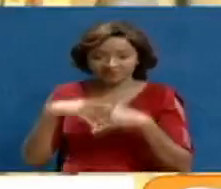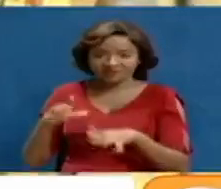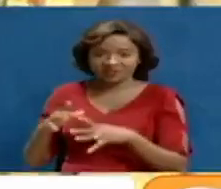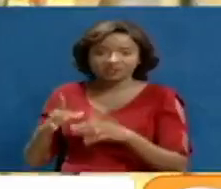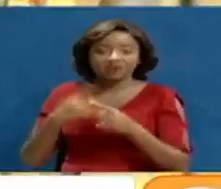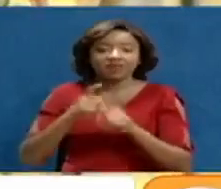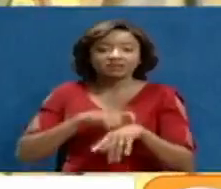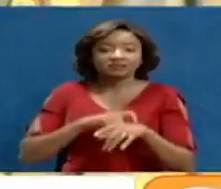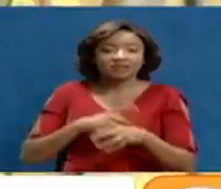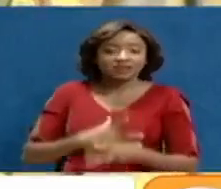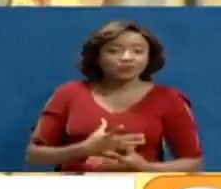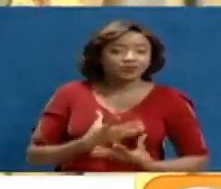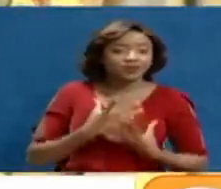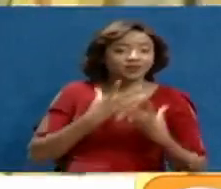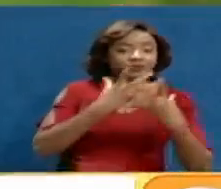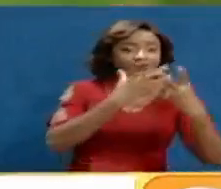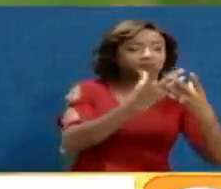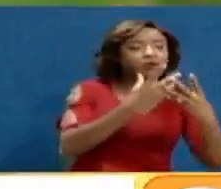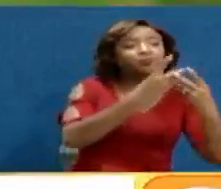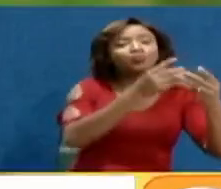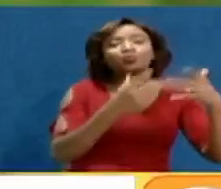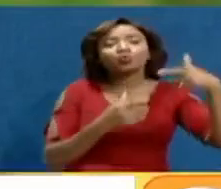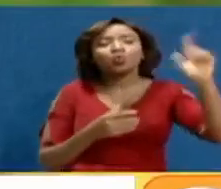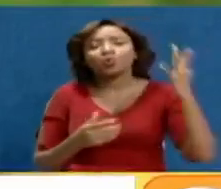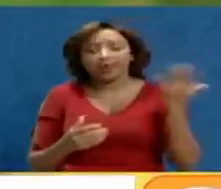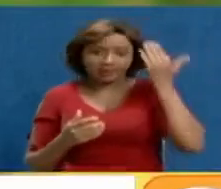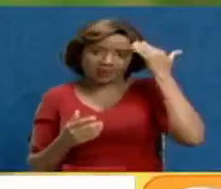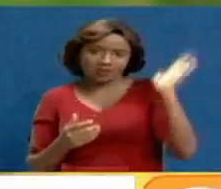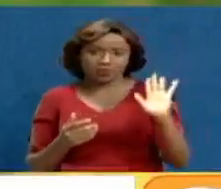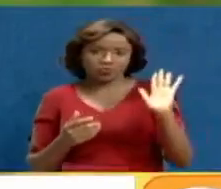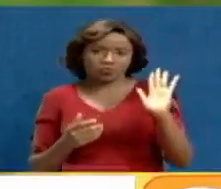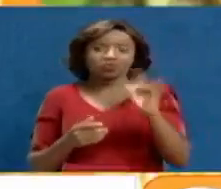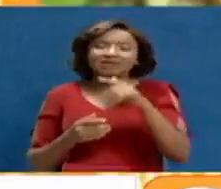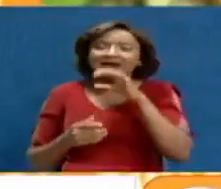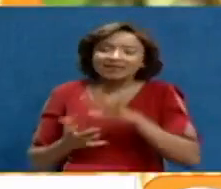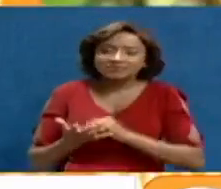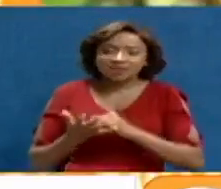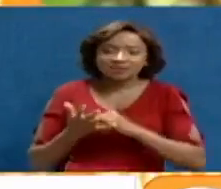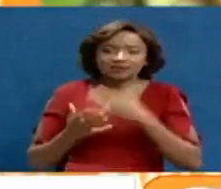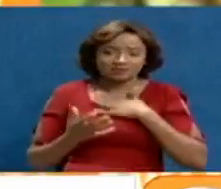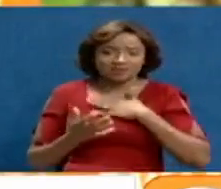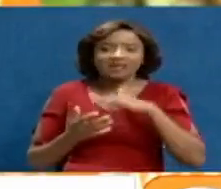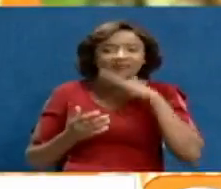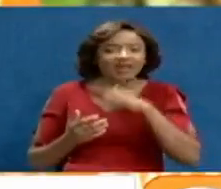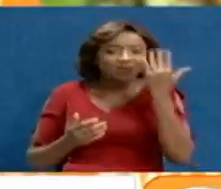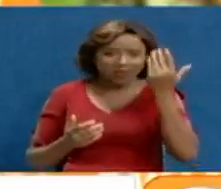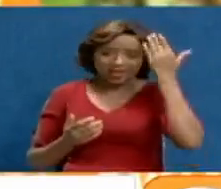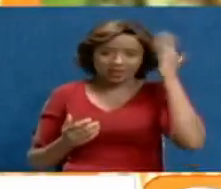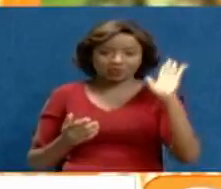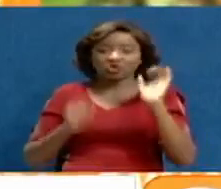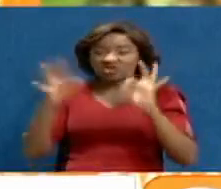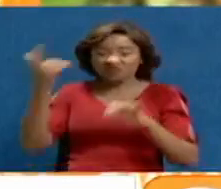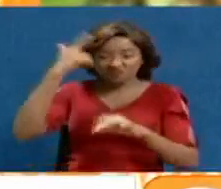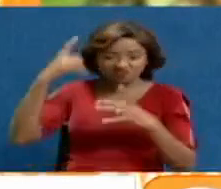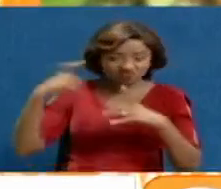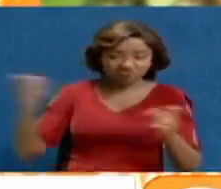Lakini tukitoka hapa hatukujua tunaenda Siaya kufanya nini ama James ameuawa na nini. Ni kama kichwa yako ni ngumu, huwezi